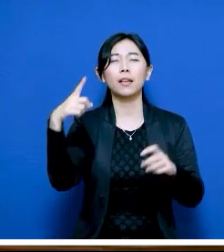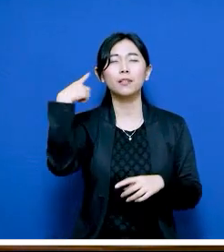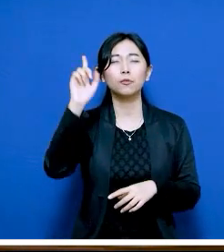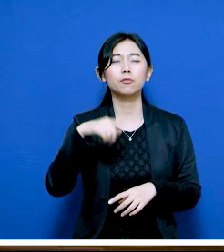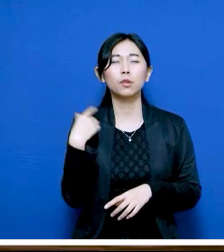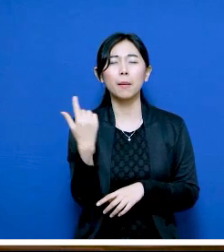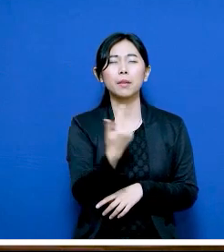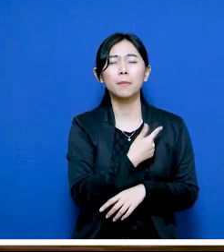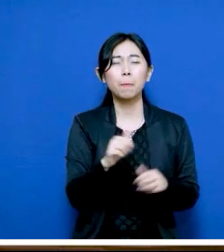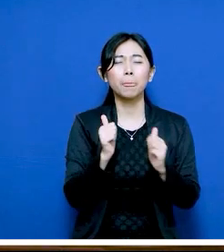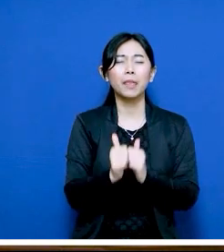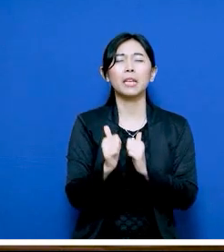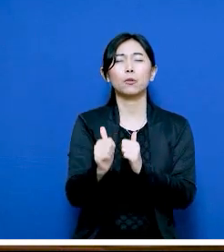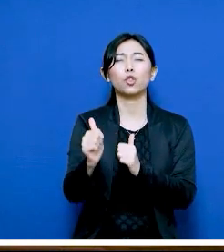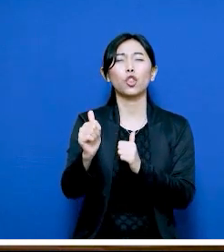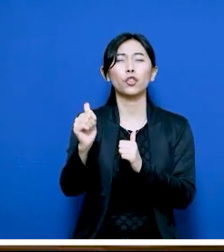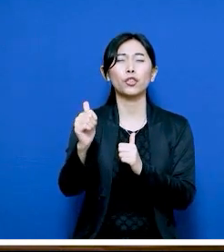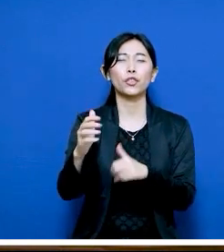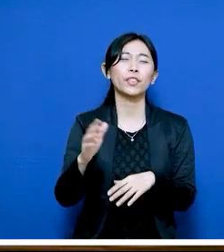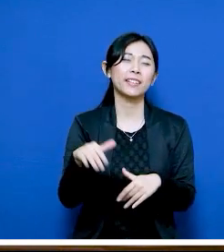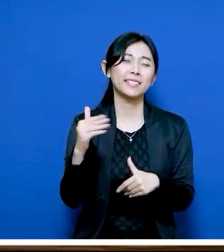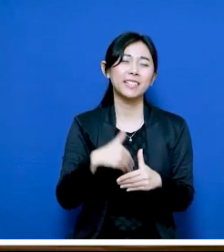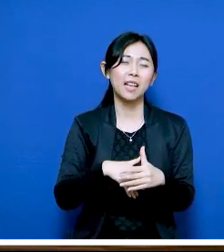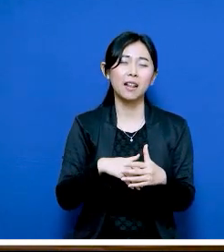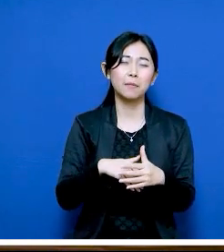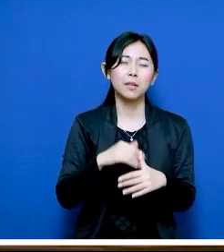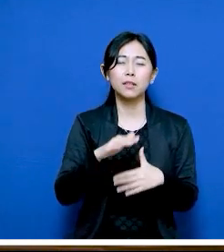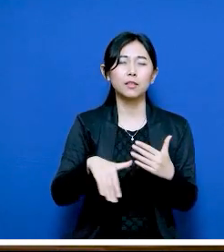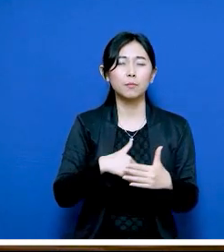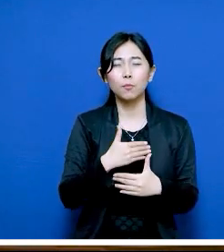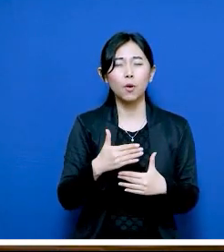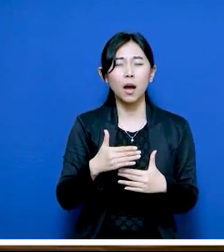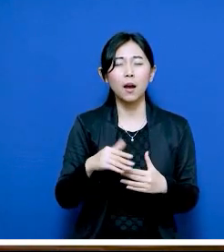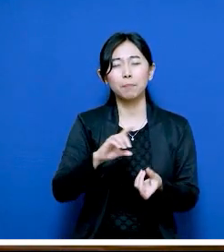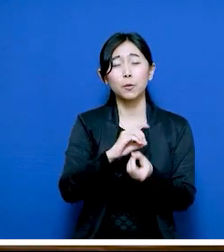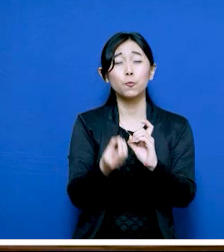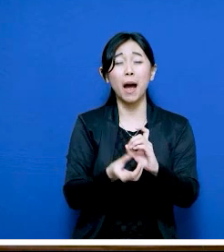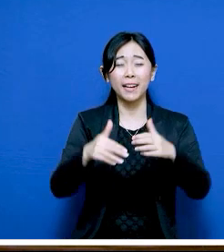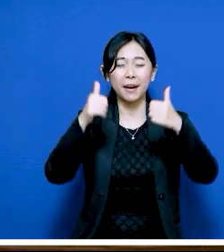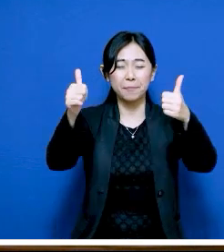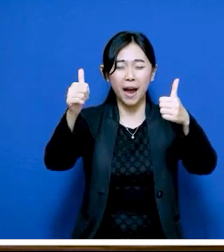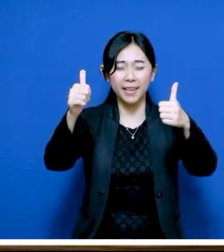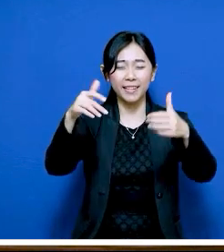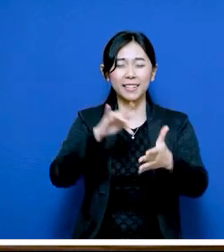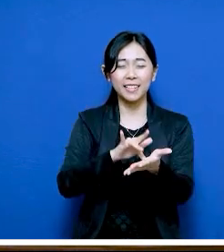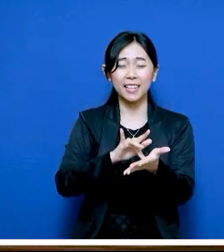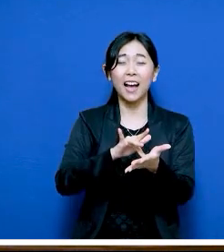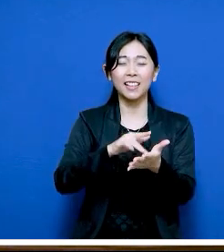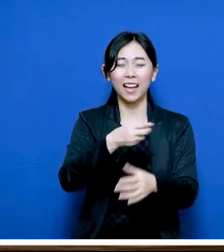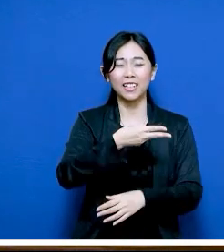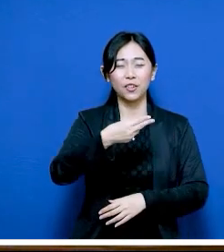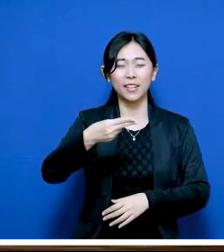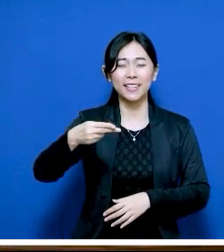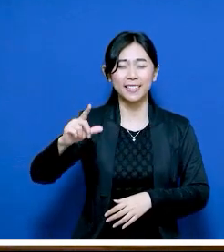kami ikut ambil bagian dalam berbagai perbaikan dan perubahan bagi bangsa dan negara kami